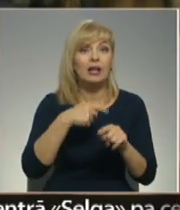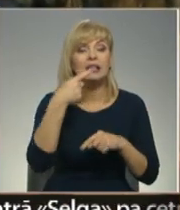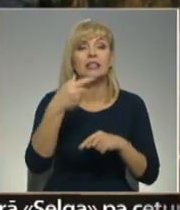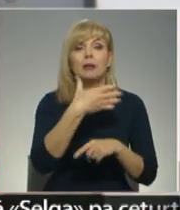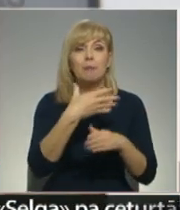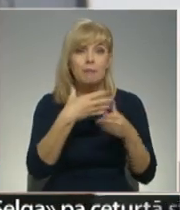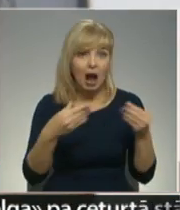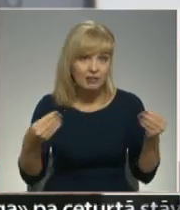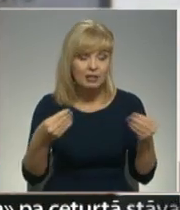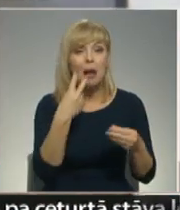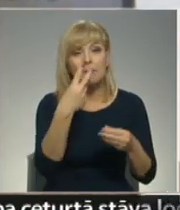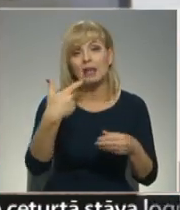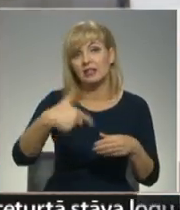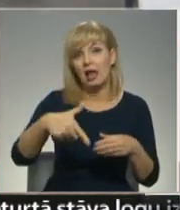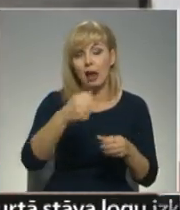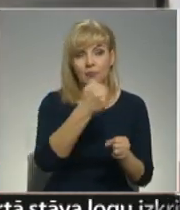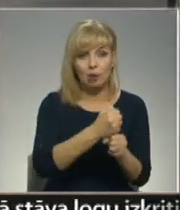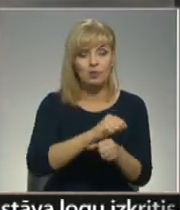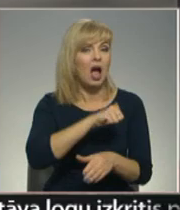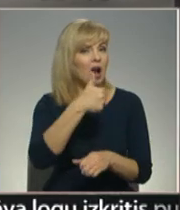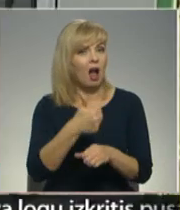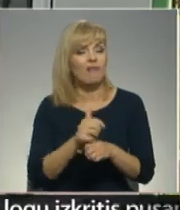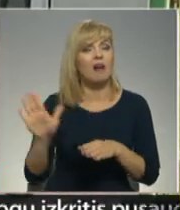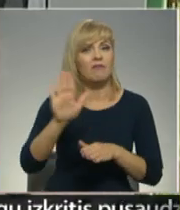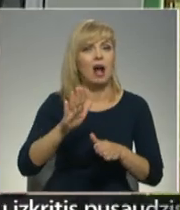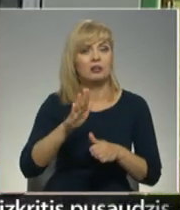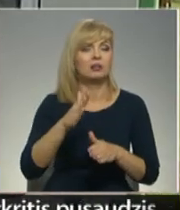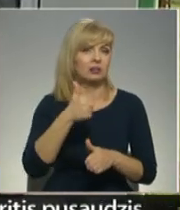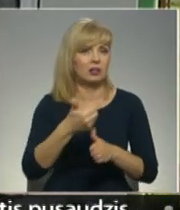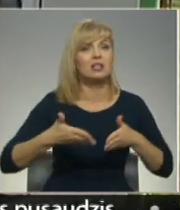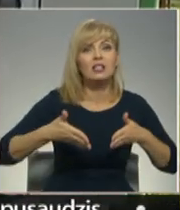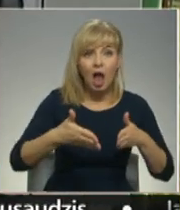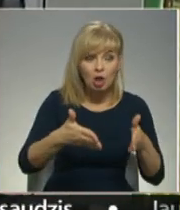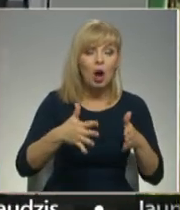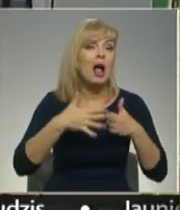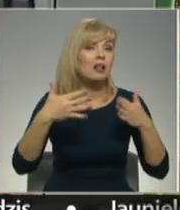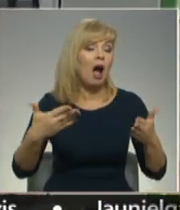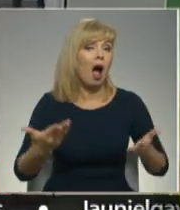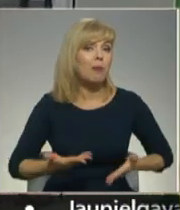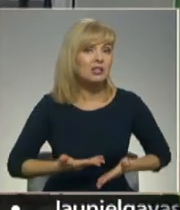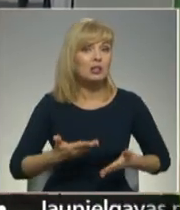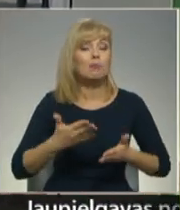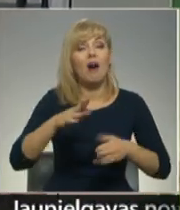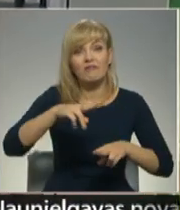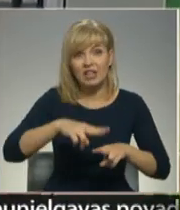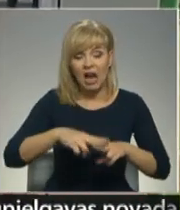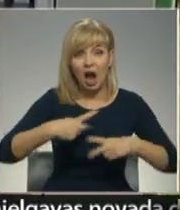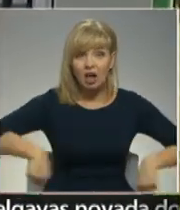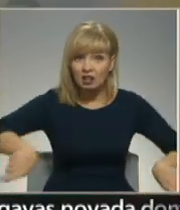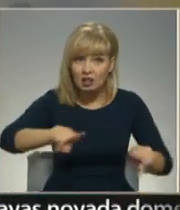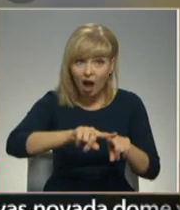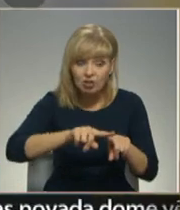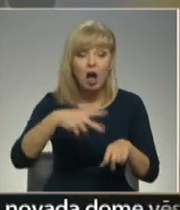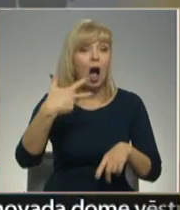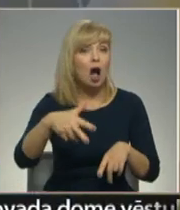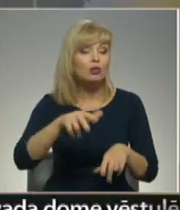paredzēta 70, kas būs uz valsts galvenajiem autoceļiem, kā arī lielākajās apdzīvotās vietās. Bet vēl aptuveni 80